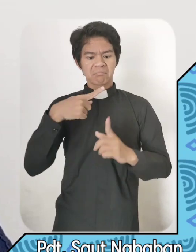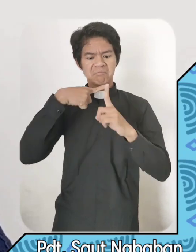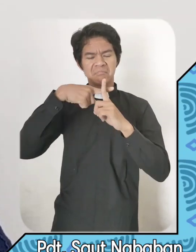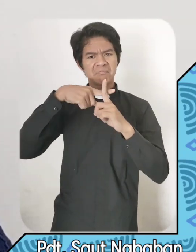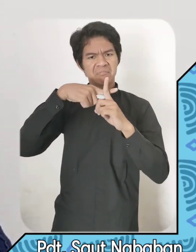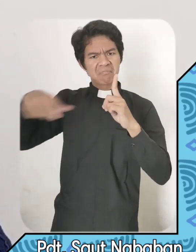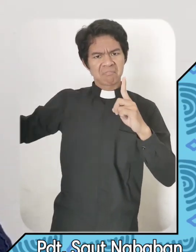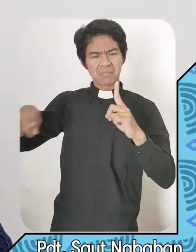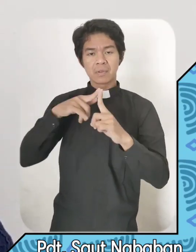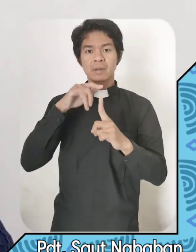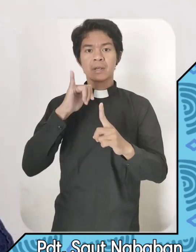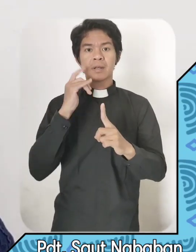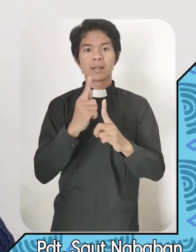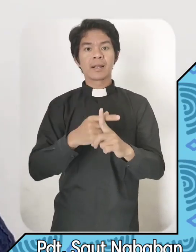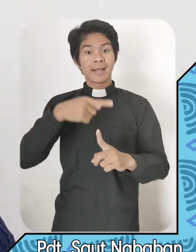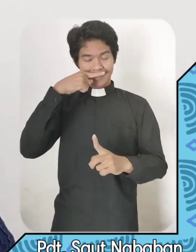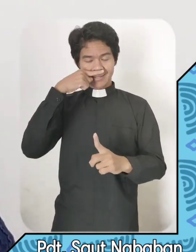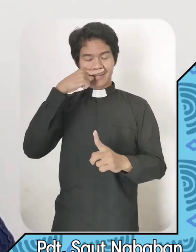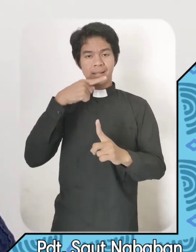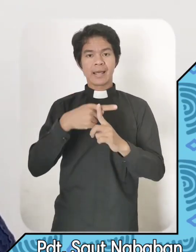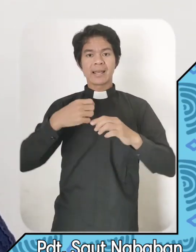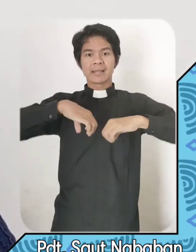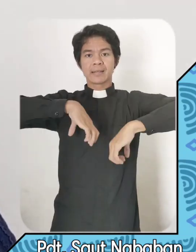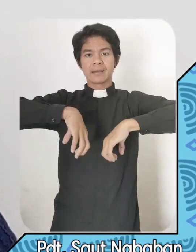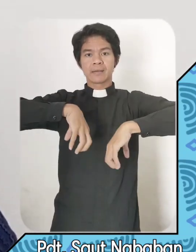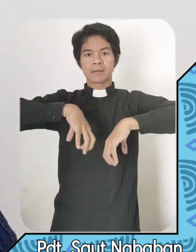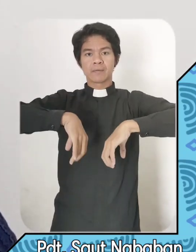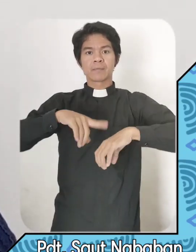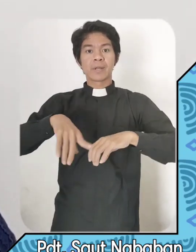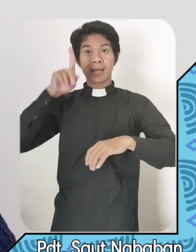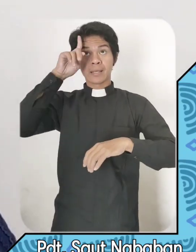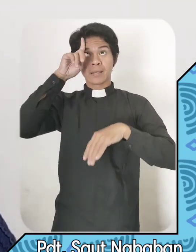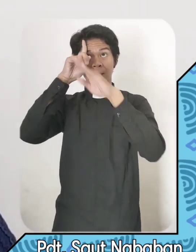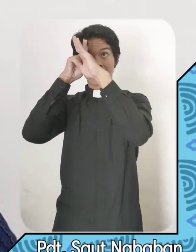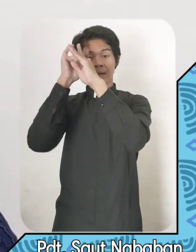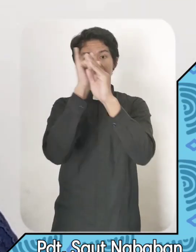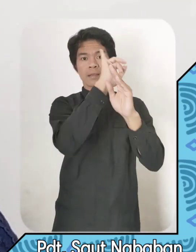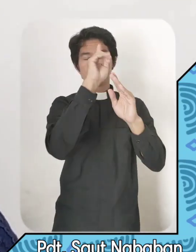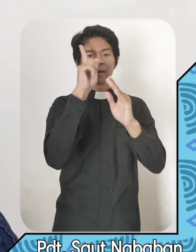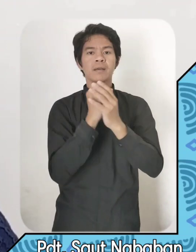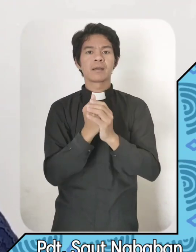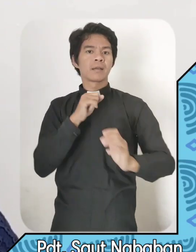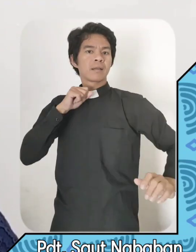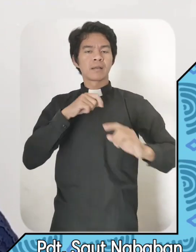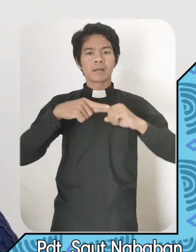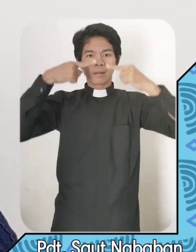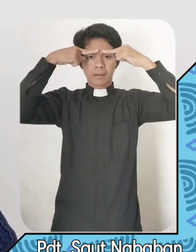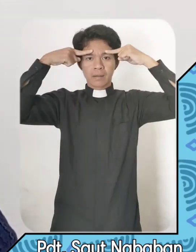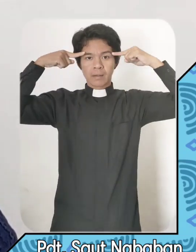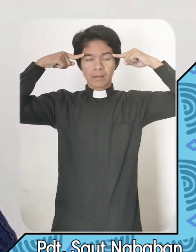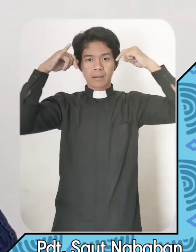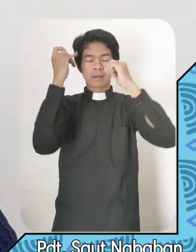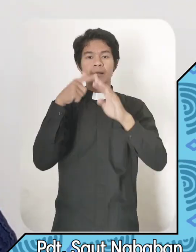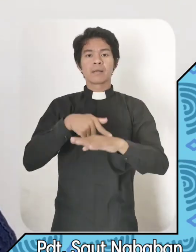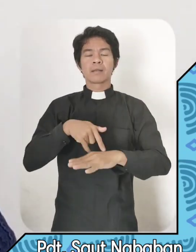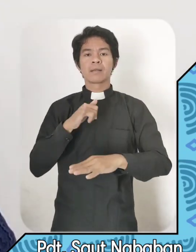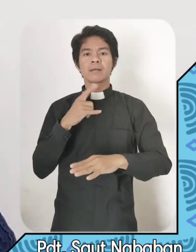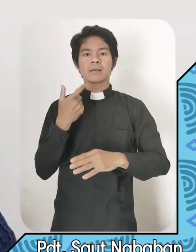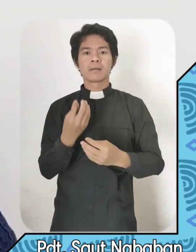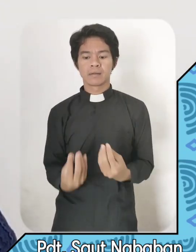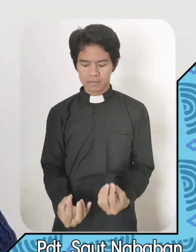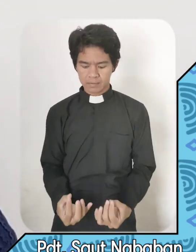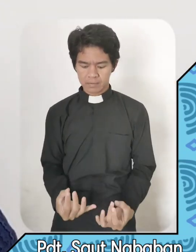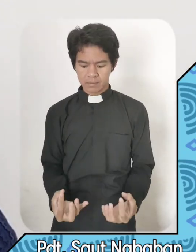nilainya setengah dari kesaksian laki-laki. Stigma, manang stereotip negatif inilah yang